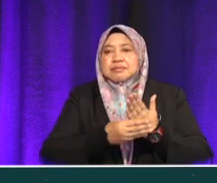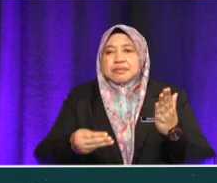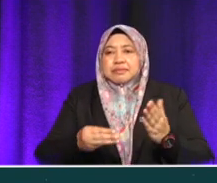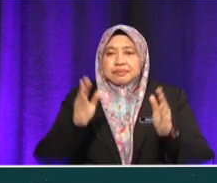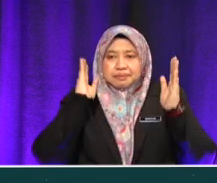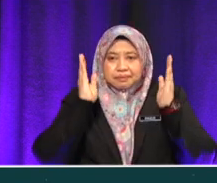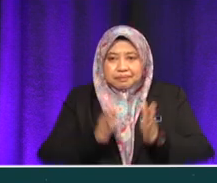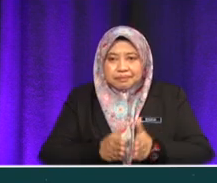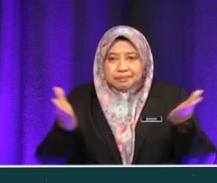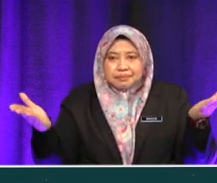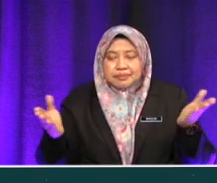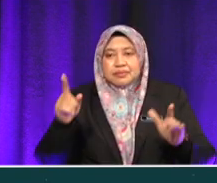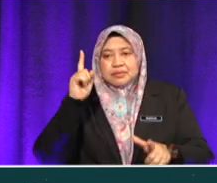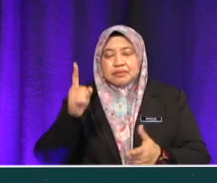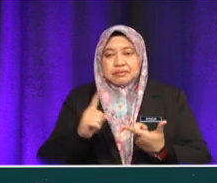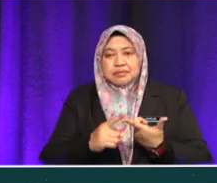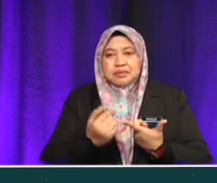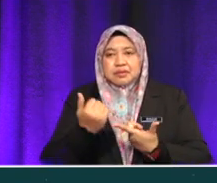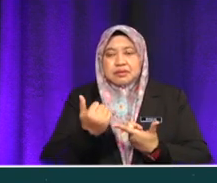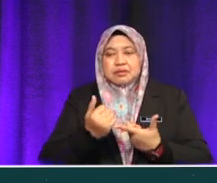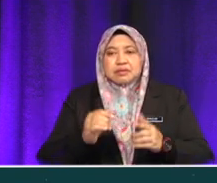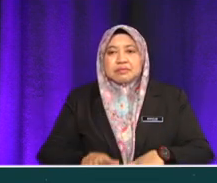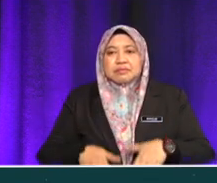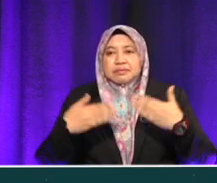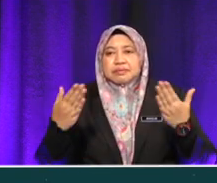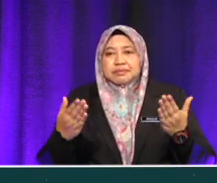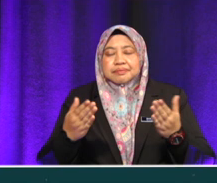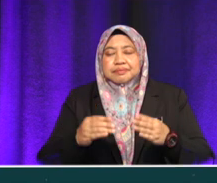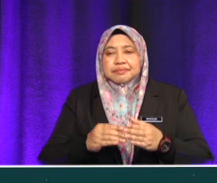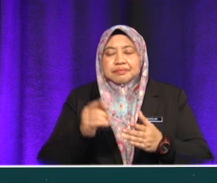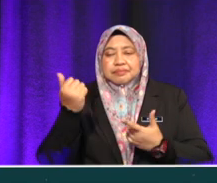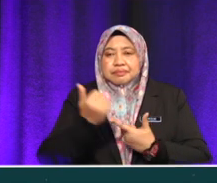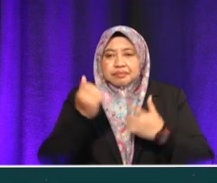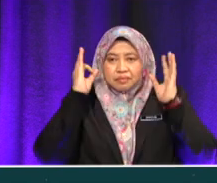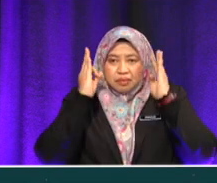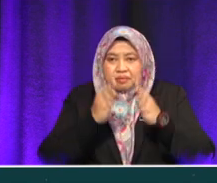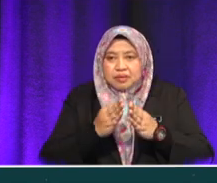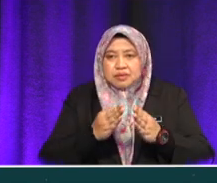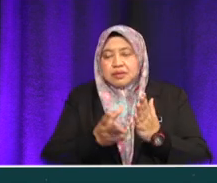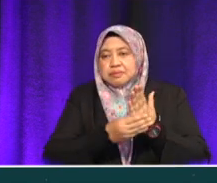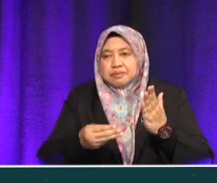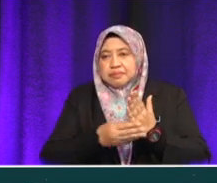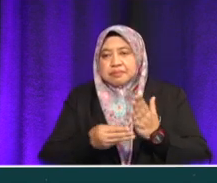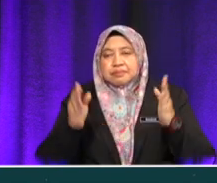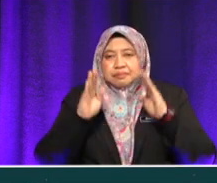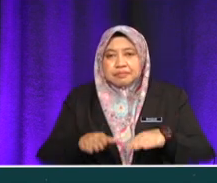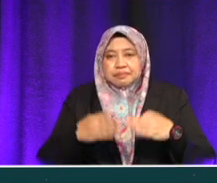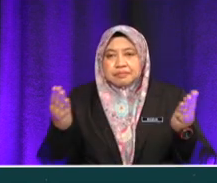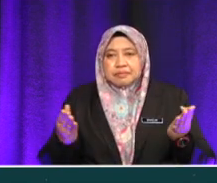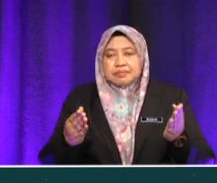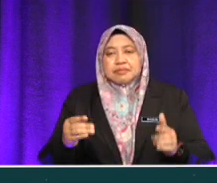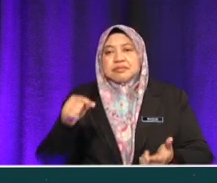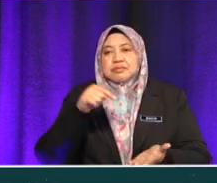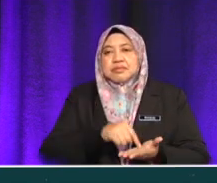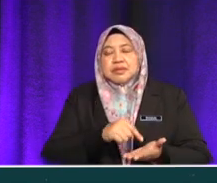secara berfokus kepada kemahiran satu-satu kemahiran bahasa jadi yang ini ialah